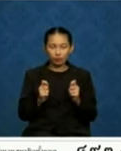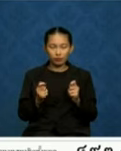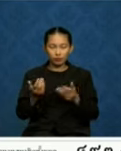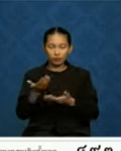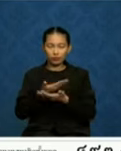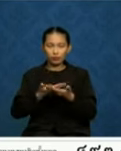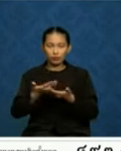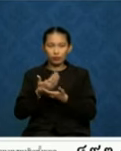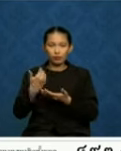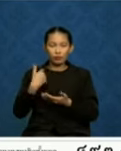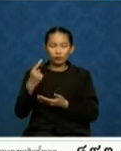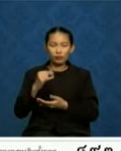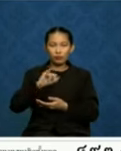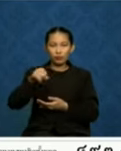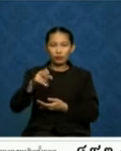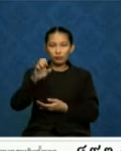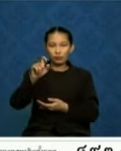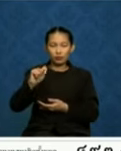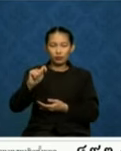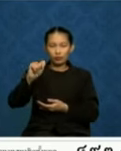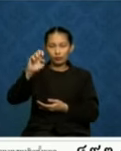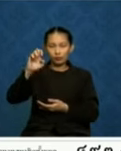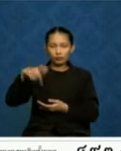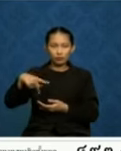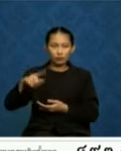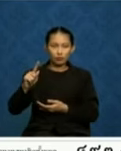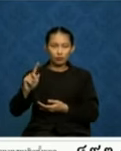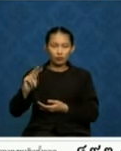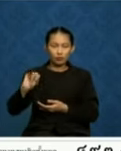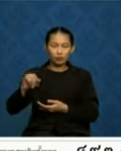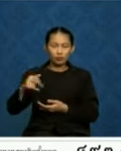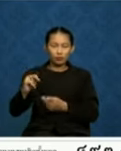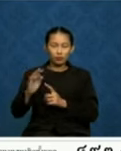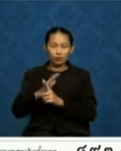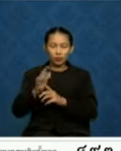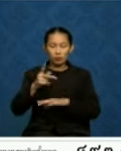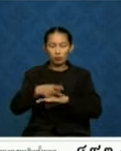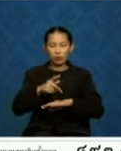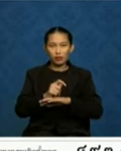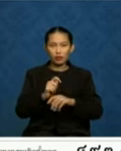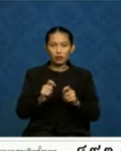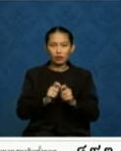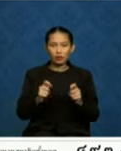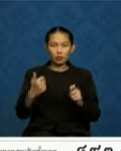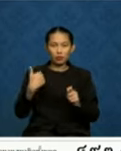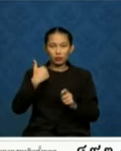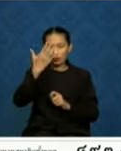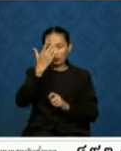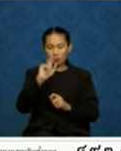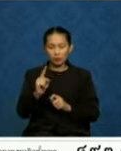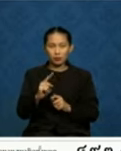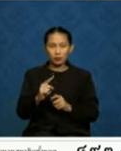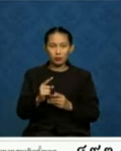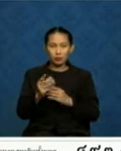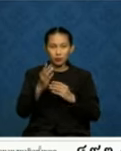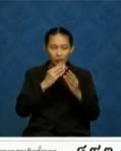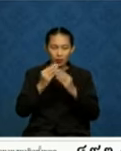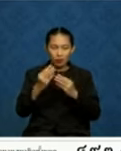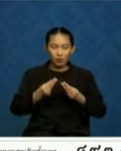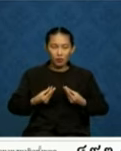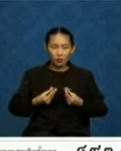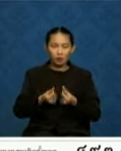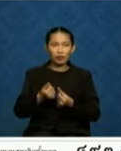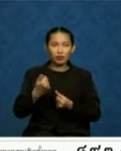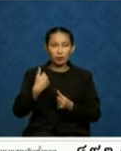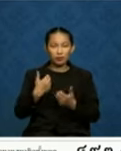ารณาโดยมีท่านจิตติพจน์วิริยะโรจน์เป็นประธานอนุกรรมการเพื่อศึกษาเรื่องดังกล่าวโดยละเอียด